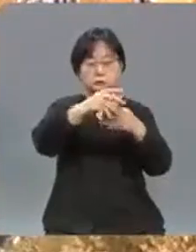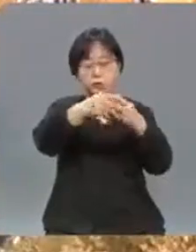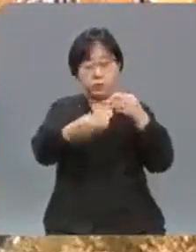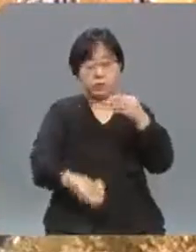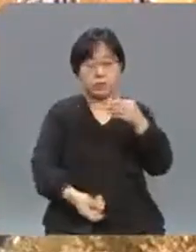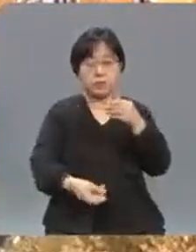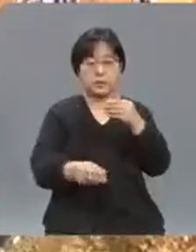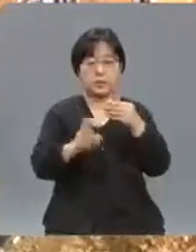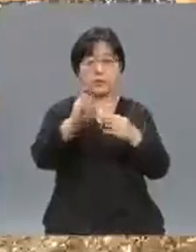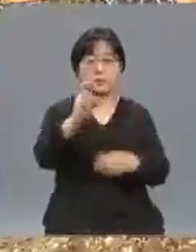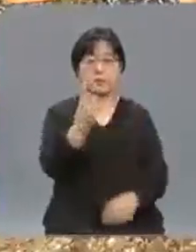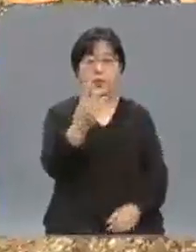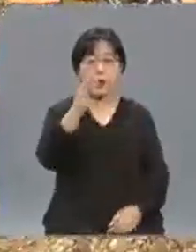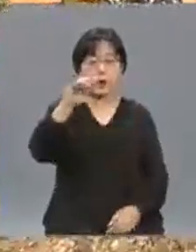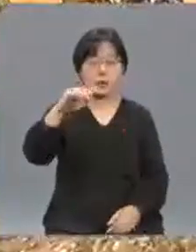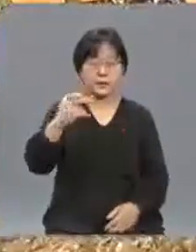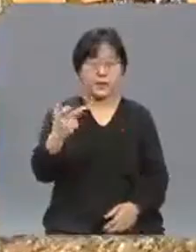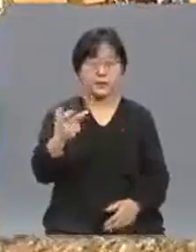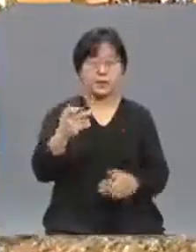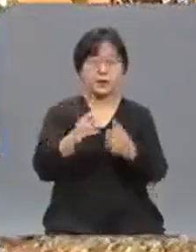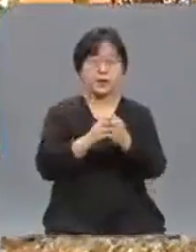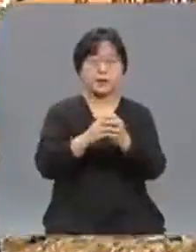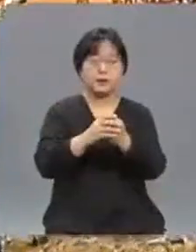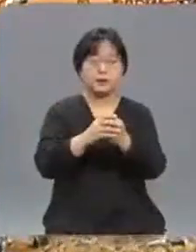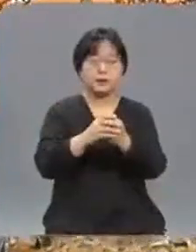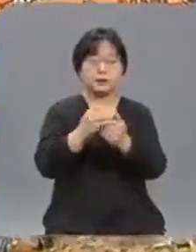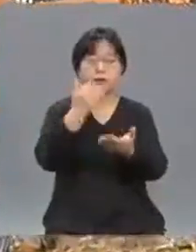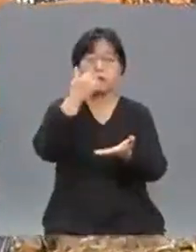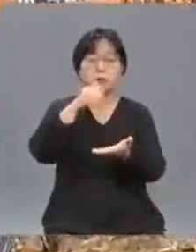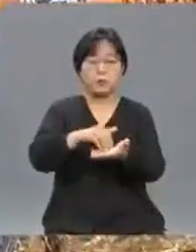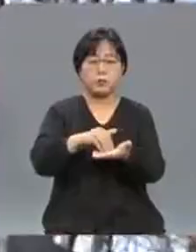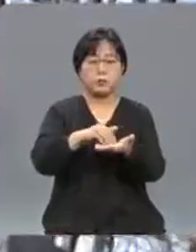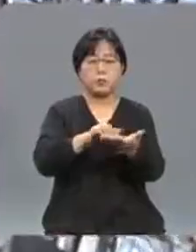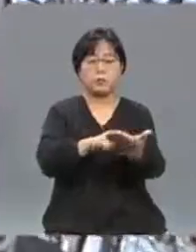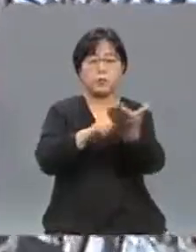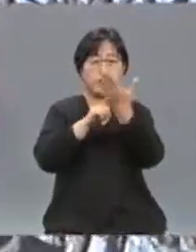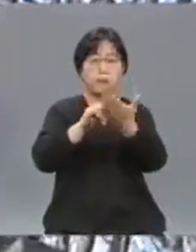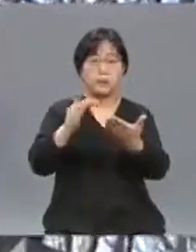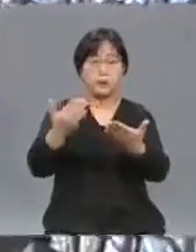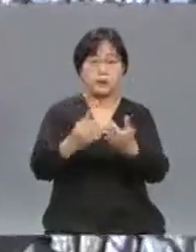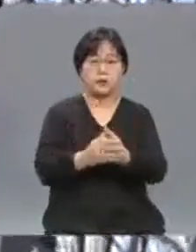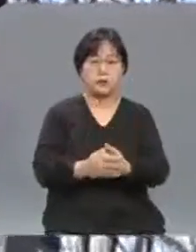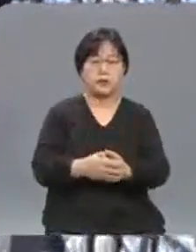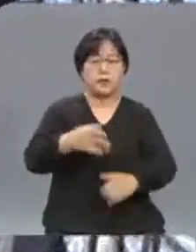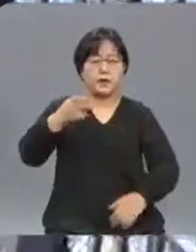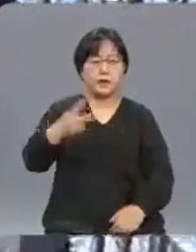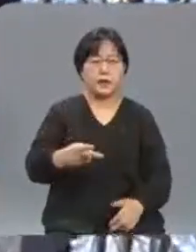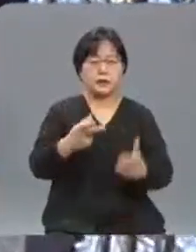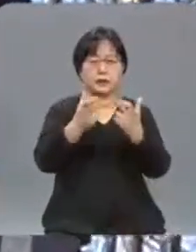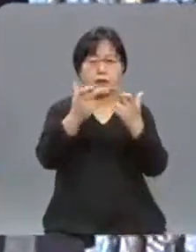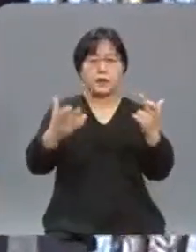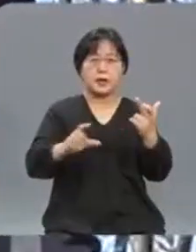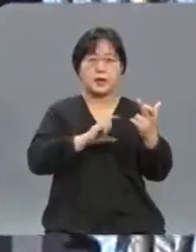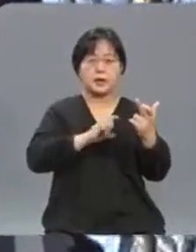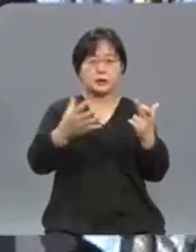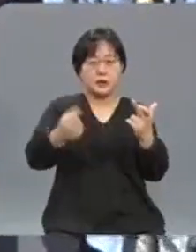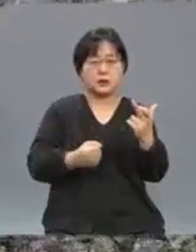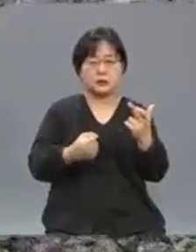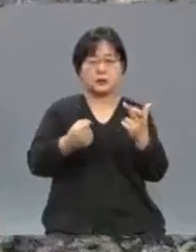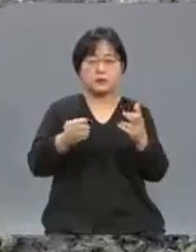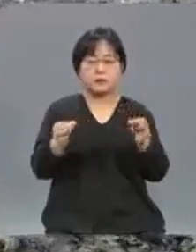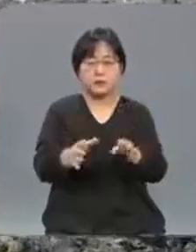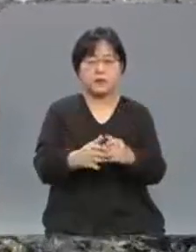걷어내자 모악산이라고 적힌 표지석이 모습을 드러냅니다 아 다시 산 이름을 찾는 순간입니다